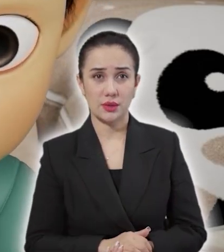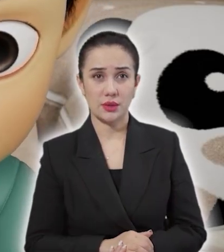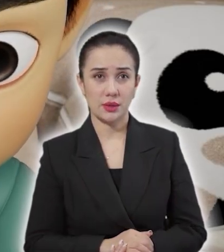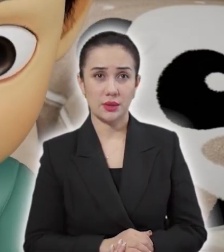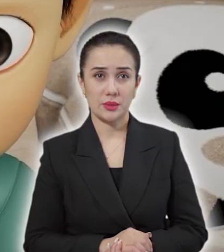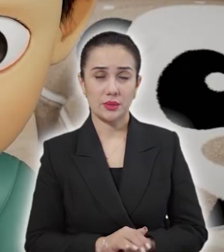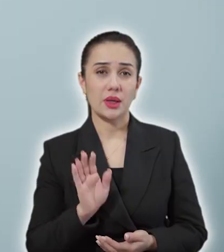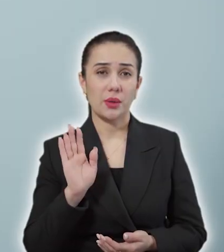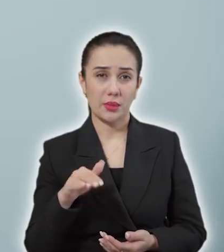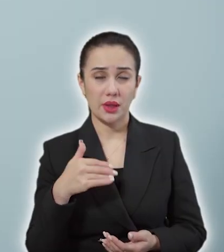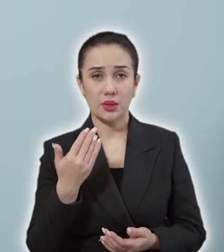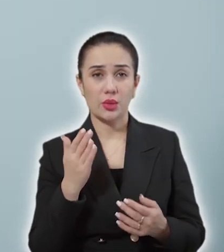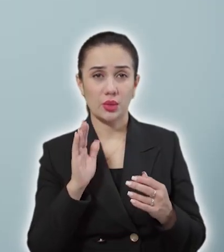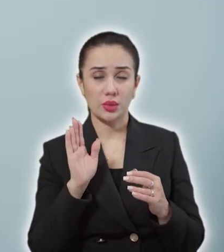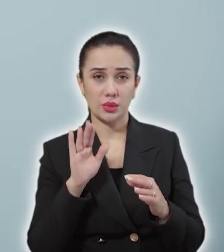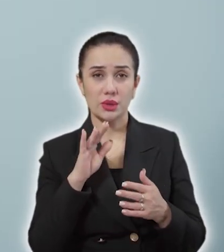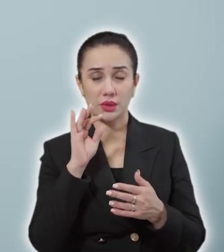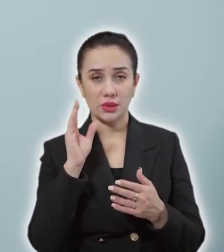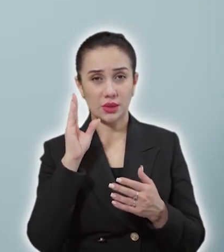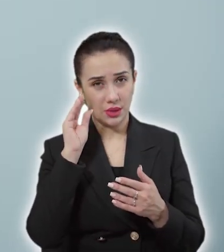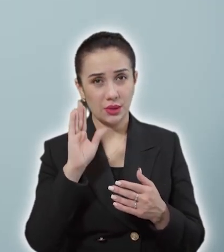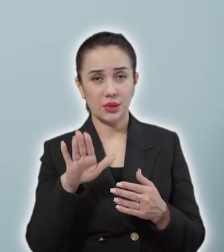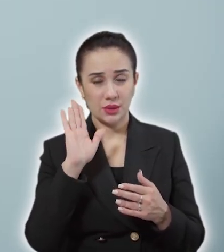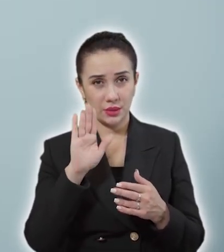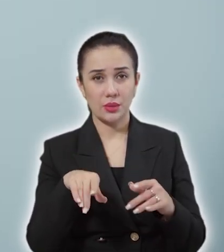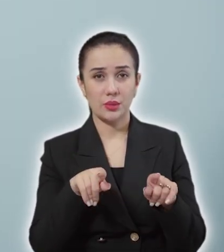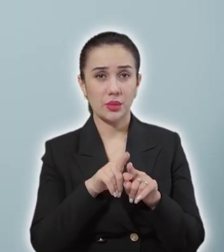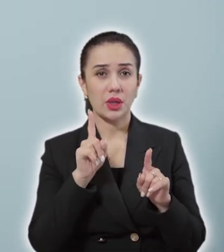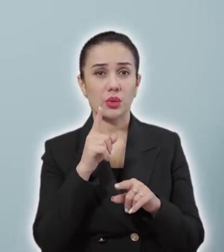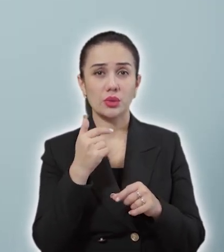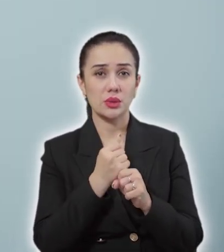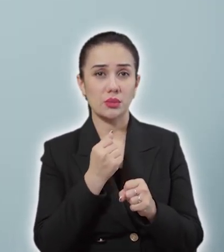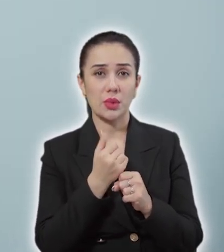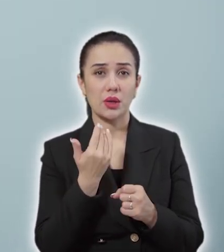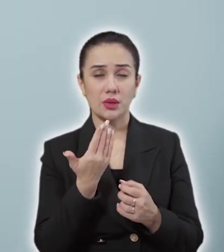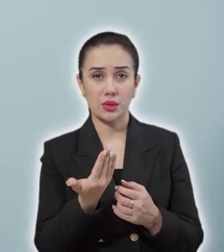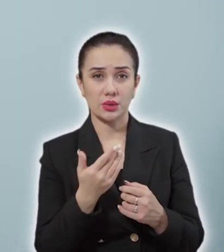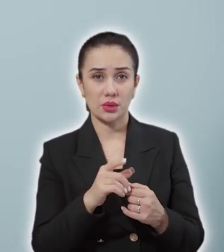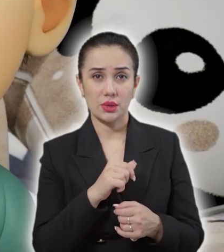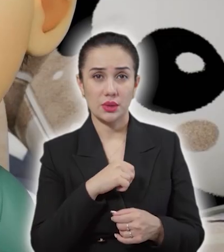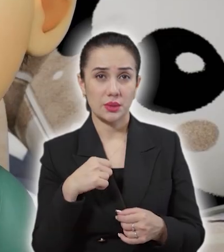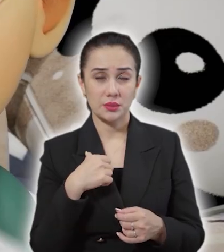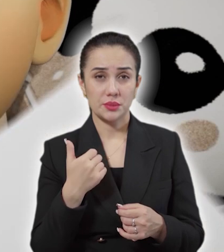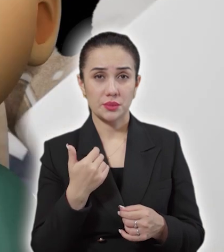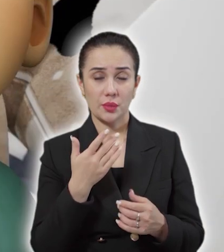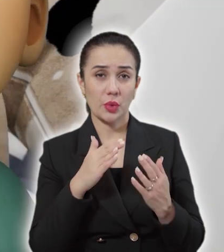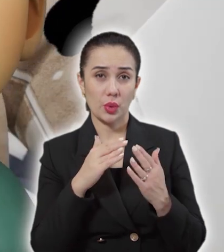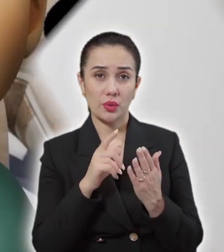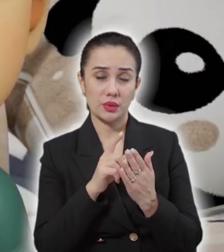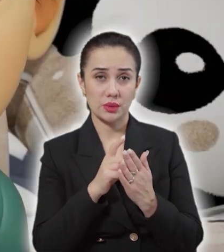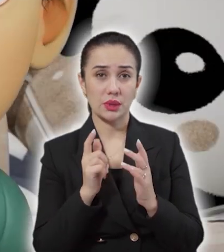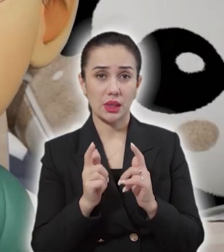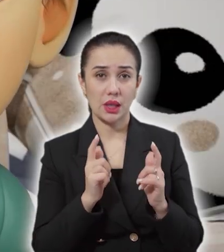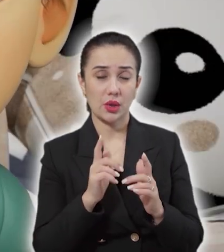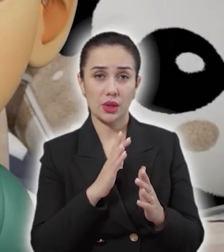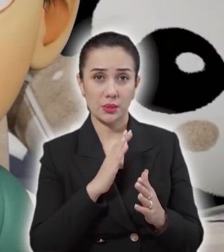Kechir. Ha, mayli, qo'yaver. Kechirdim. O'zi nima qilayotganding? Menmi?